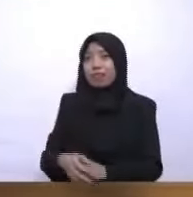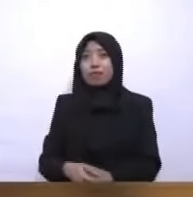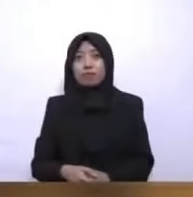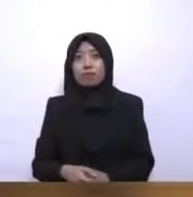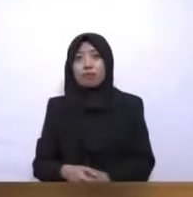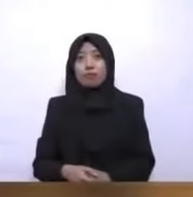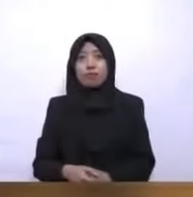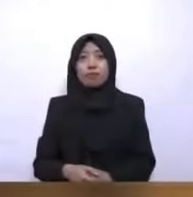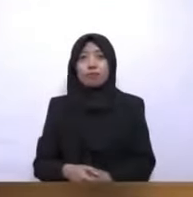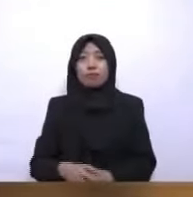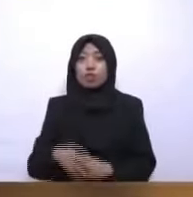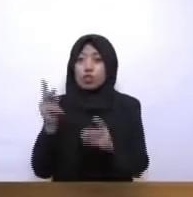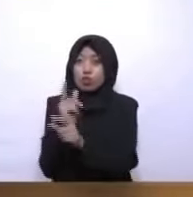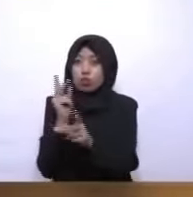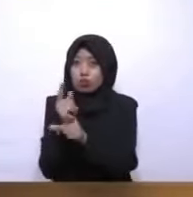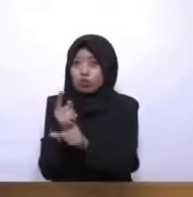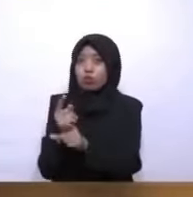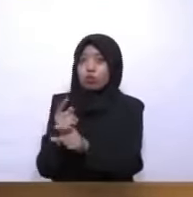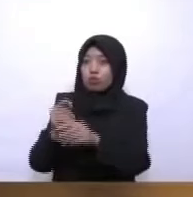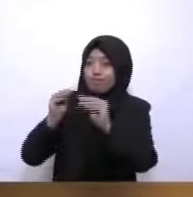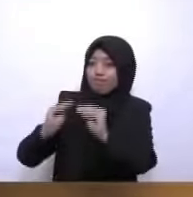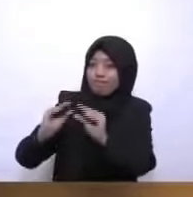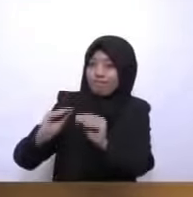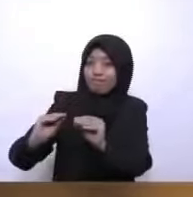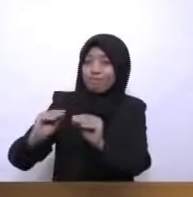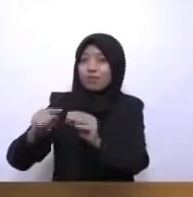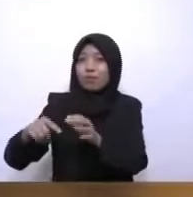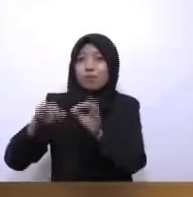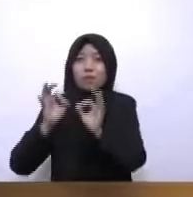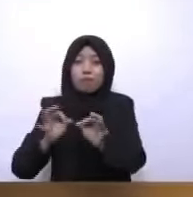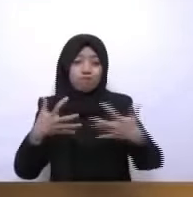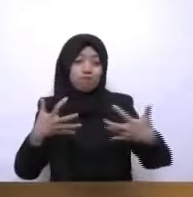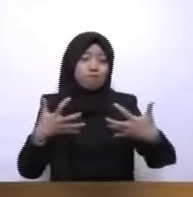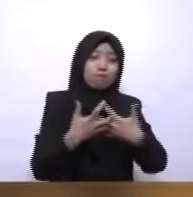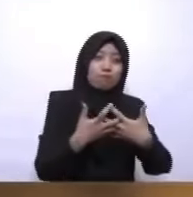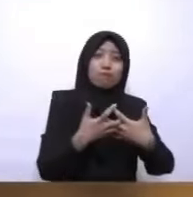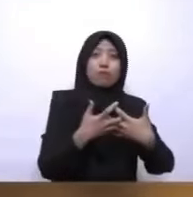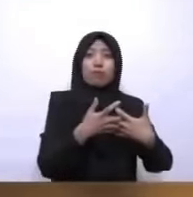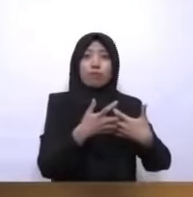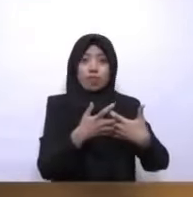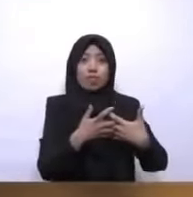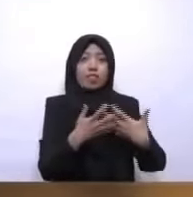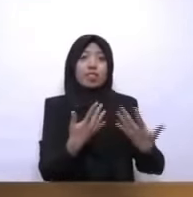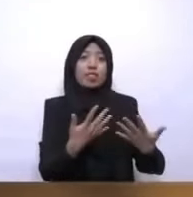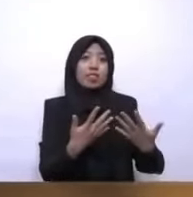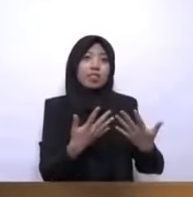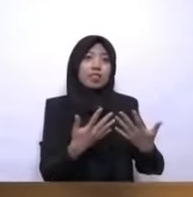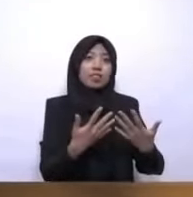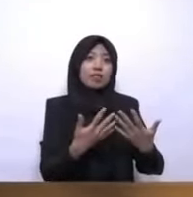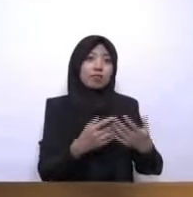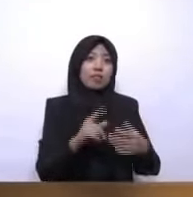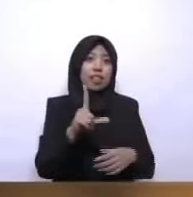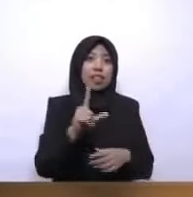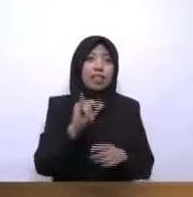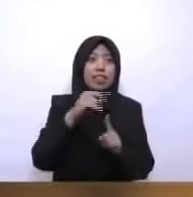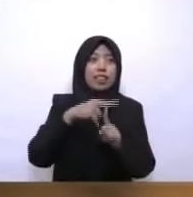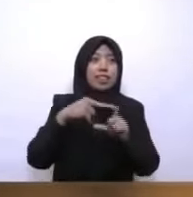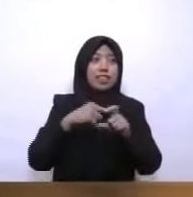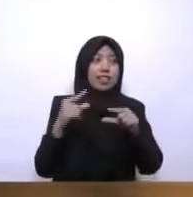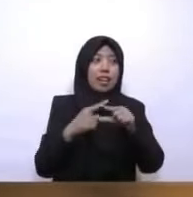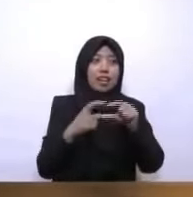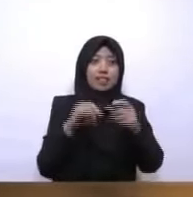Pendidikan guru dan yang relevan dan adaptif, serta literasi etika